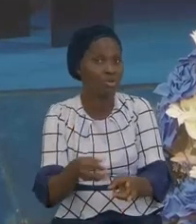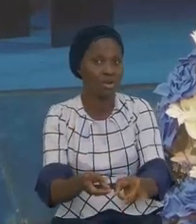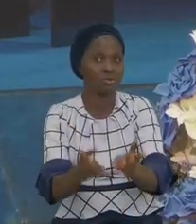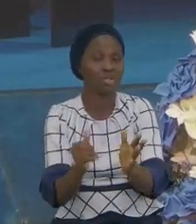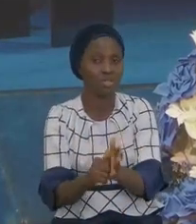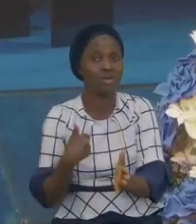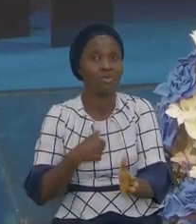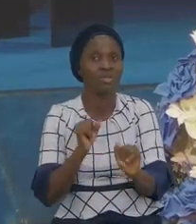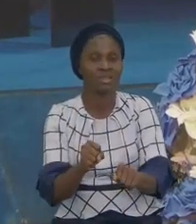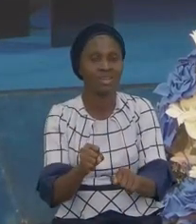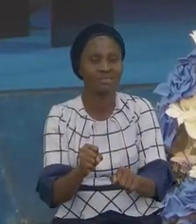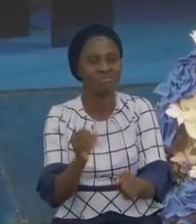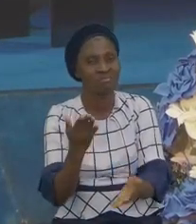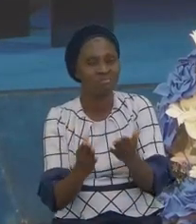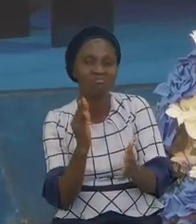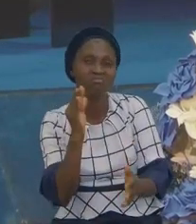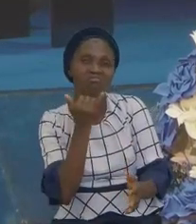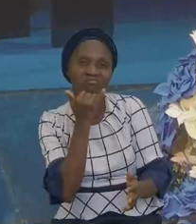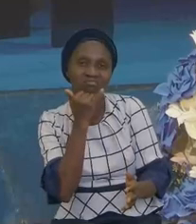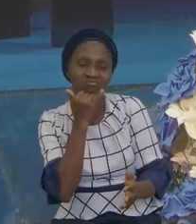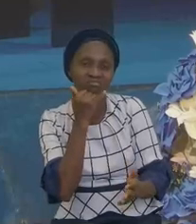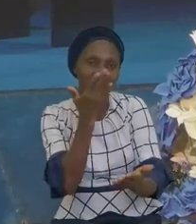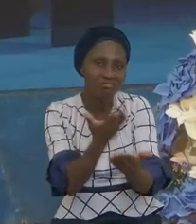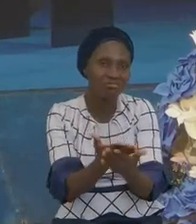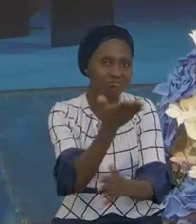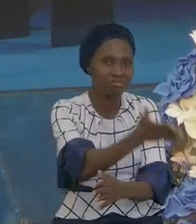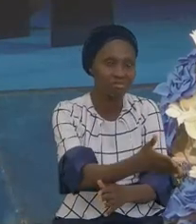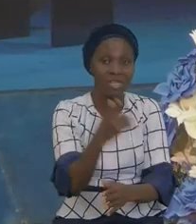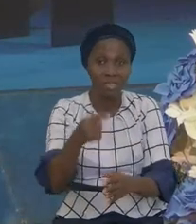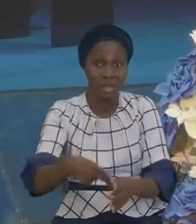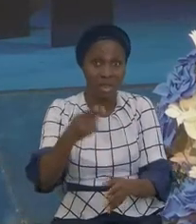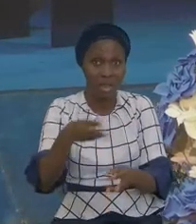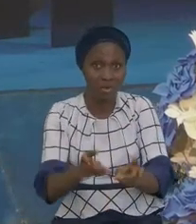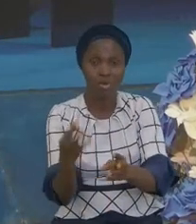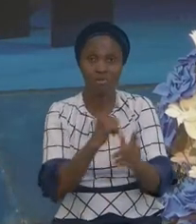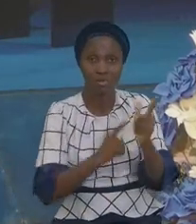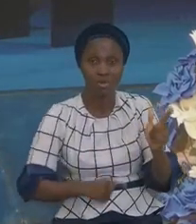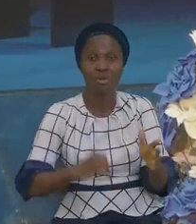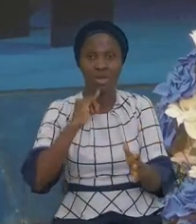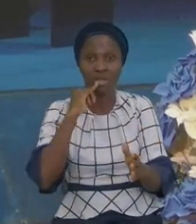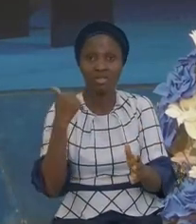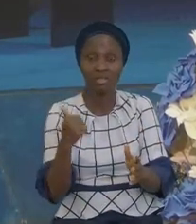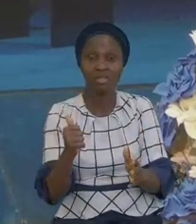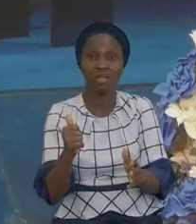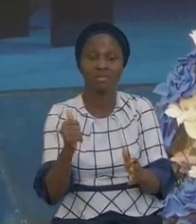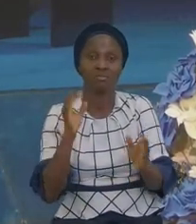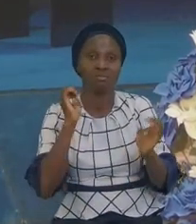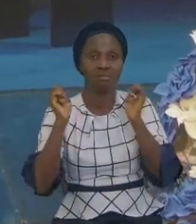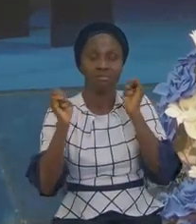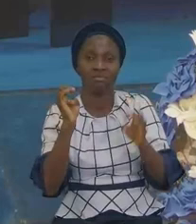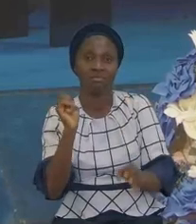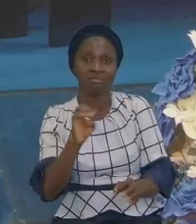s'y retrouver. La voie royale du Seigneur est une autoroute. Et elle est droite. Et